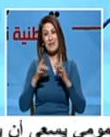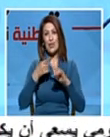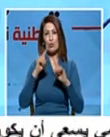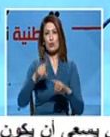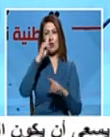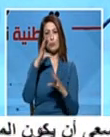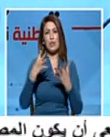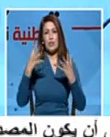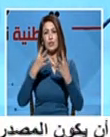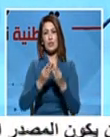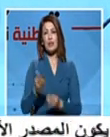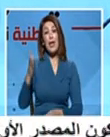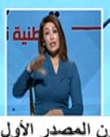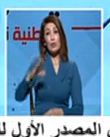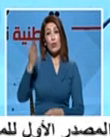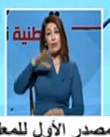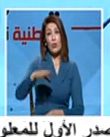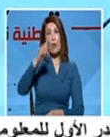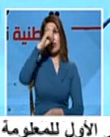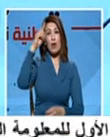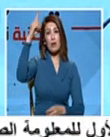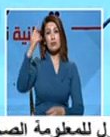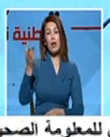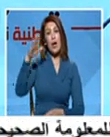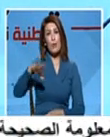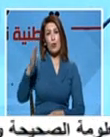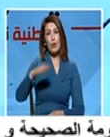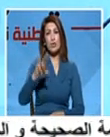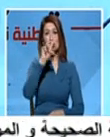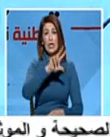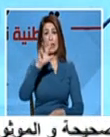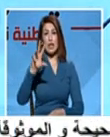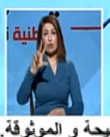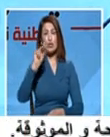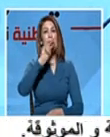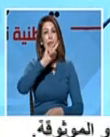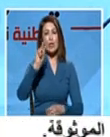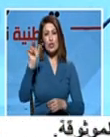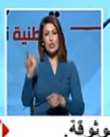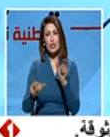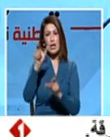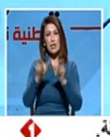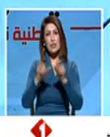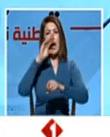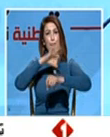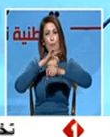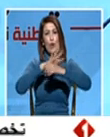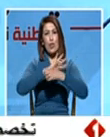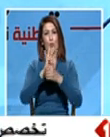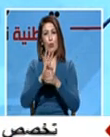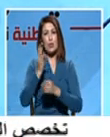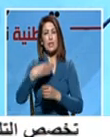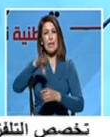يؤدي بحياتهم. نترحم على اللي توفوا اللي هما 23 لحد الآن من الأشخاص اللي كان سبب